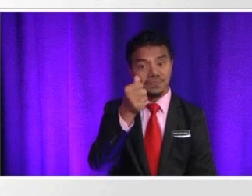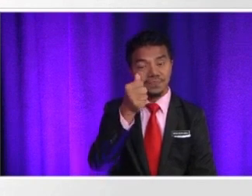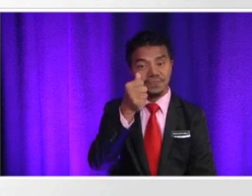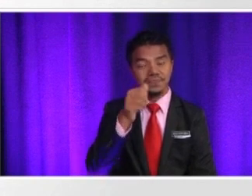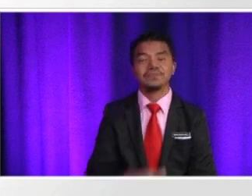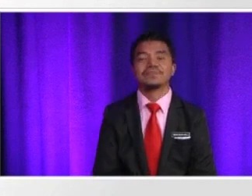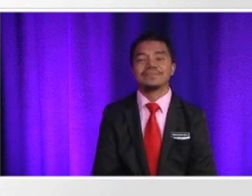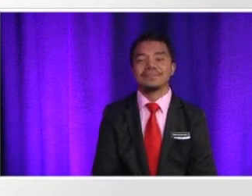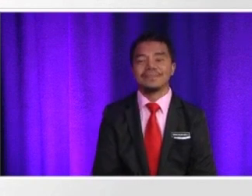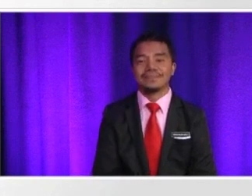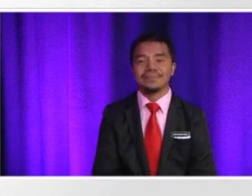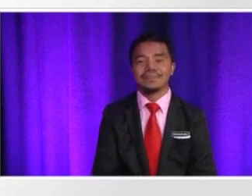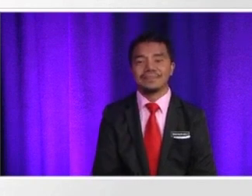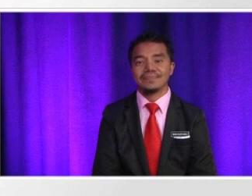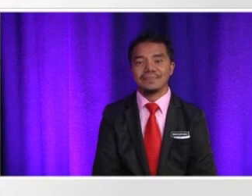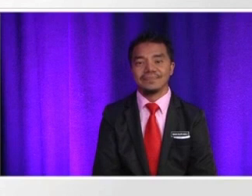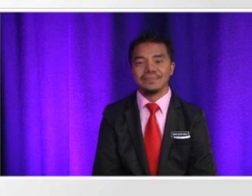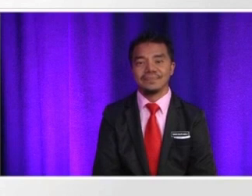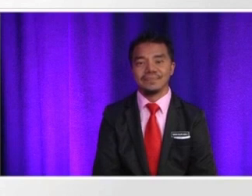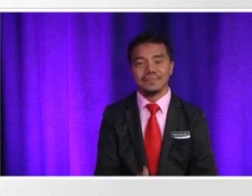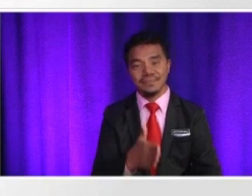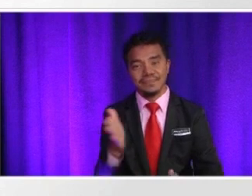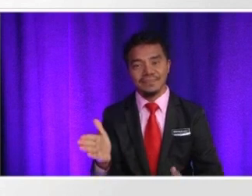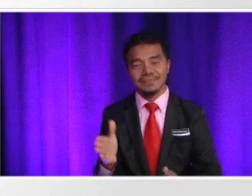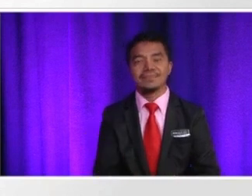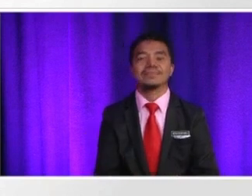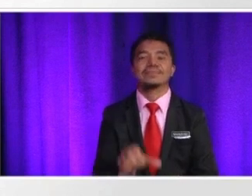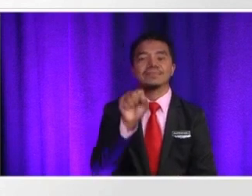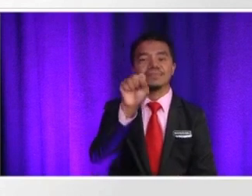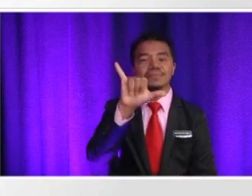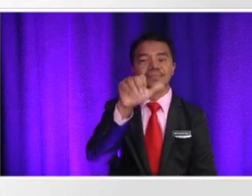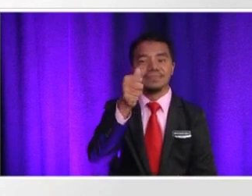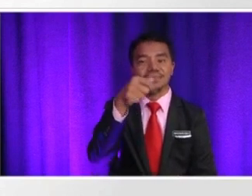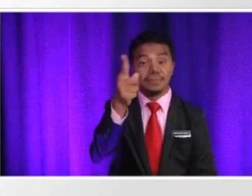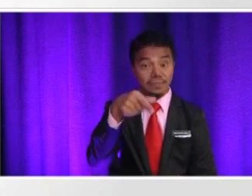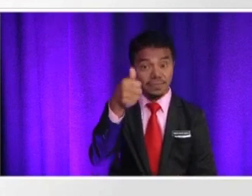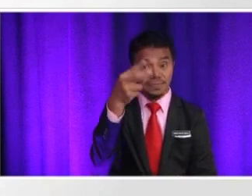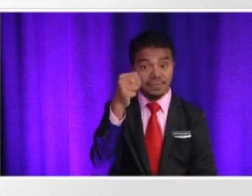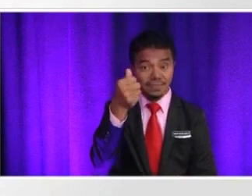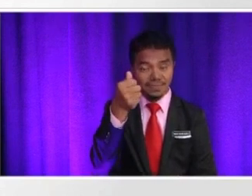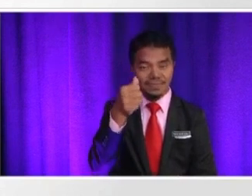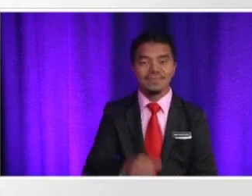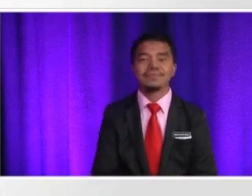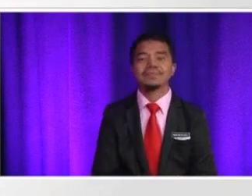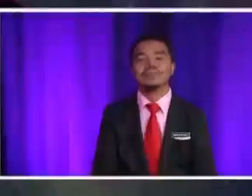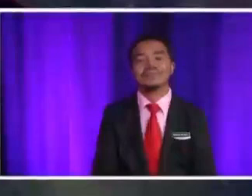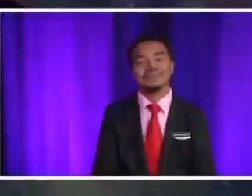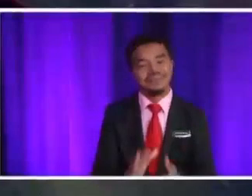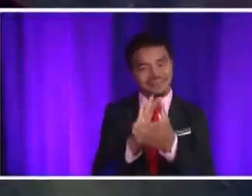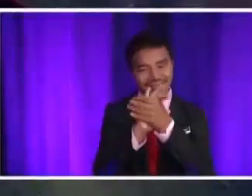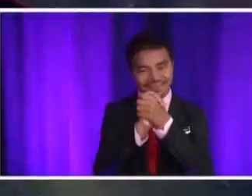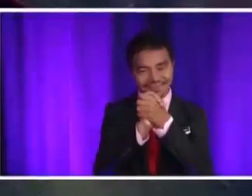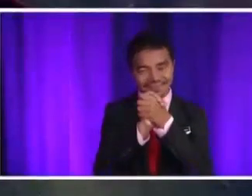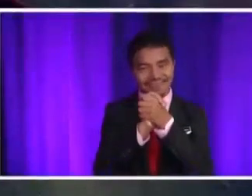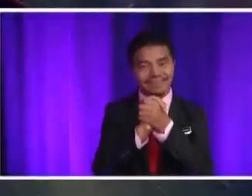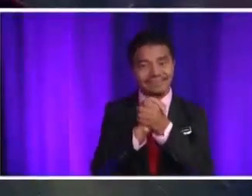Nurul Elisa. Dan yang akhir sekali ialah Nur Syazana. Hai Syazana. Baiklah, salam perkenalan Mira ucapkan